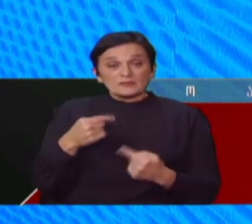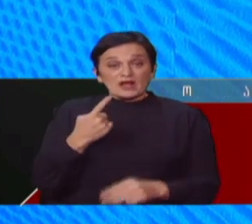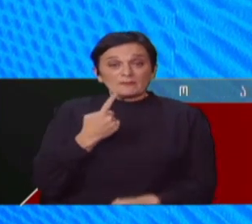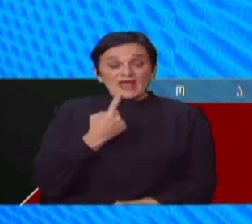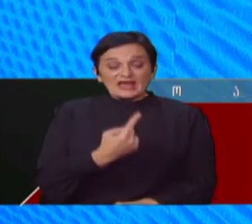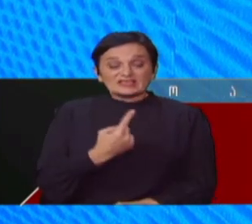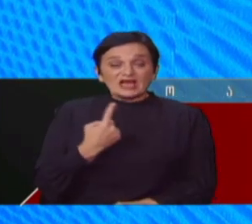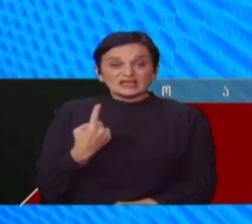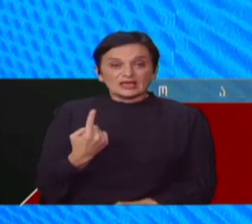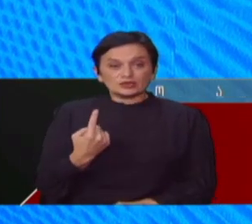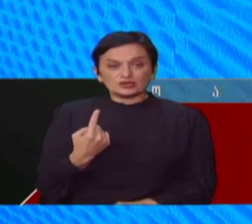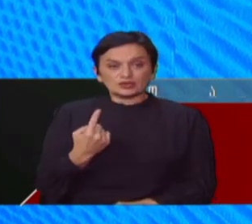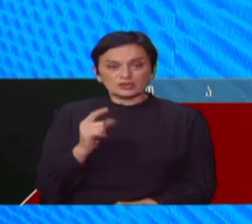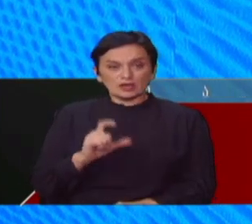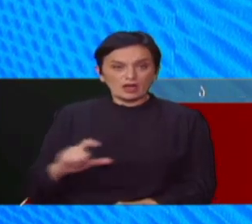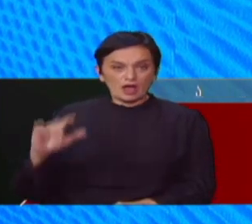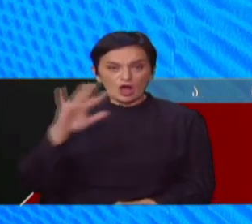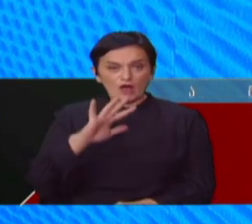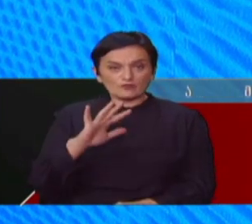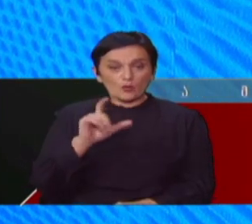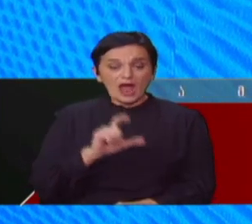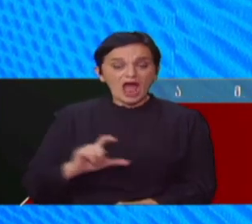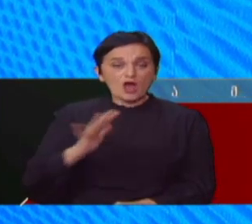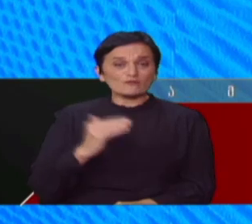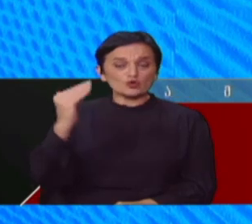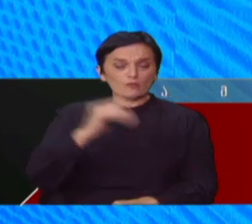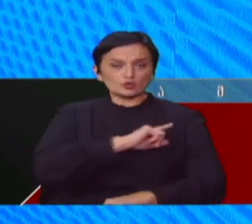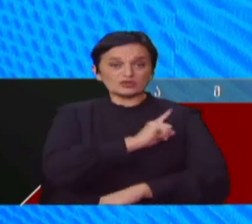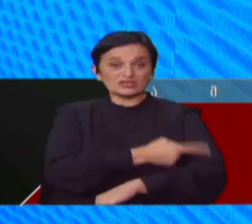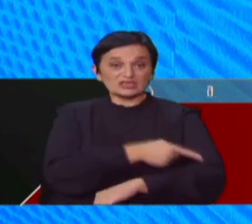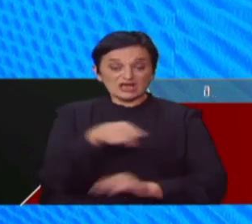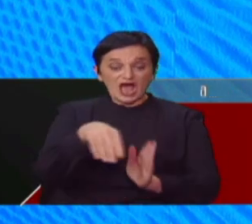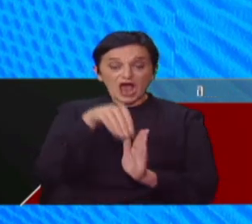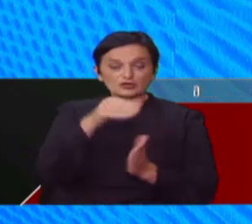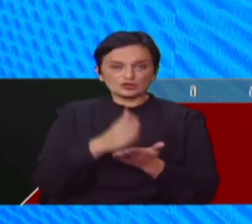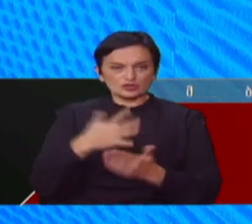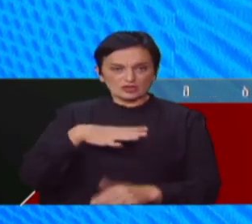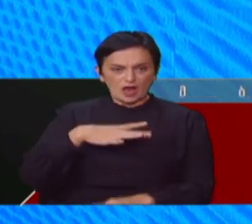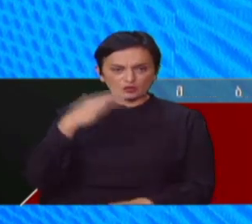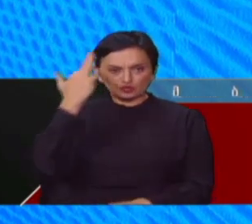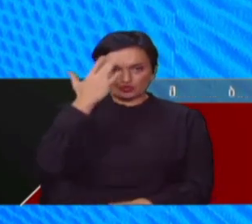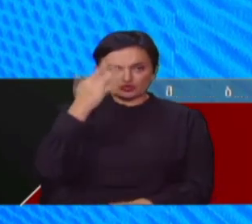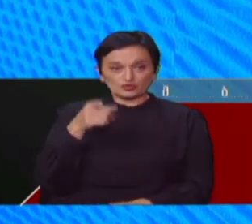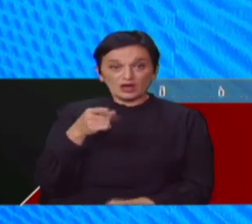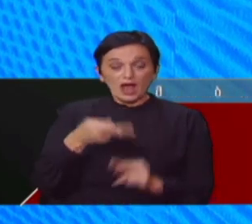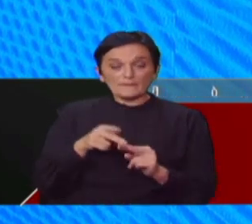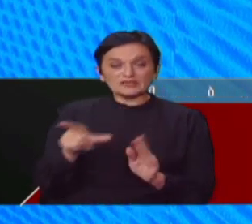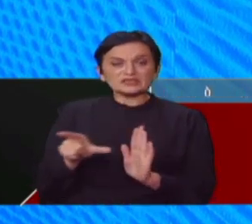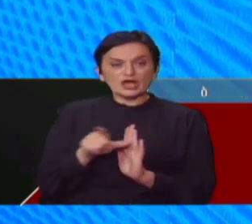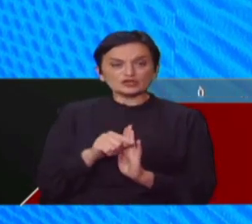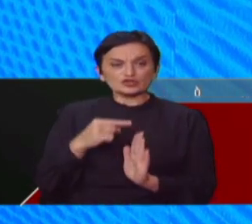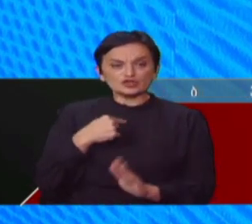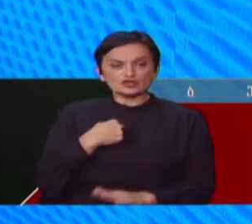ერთადერთი ევროპული და პროევროპული ძალა ამ არჩევნებში არის სწორედ ქართული ოცნება და ამასთან ერთად ჩვენ